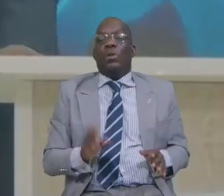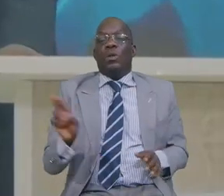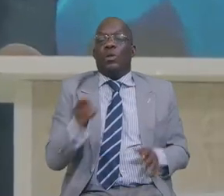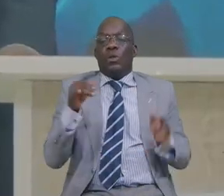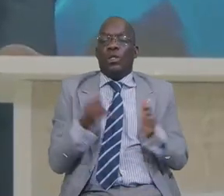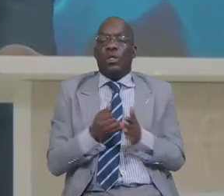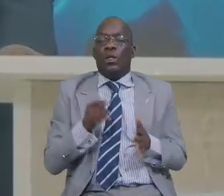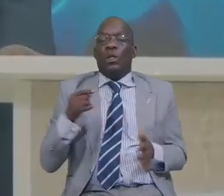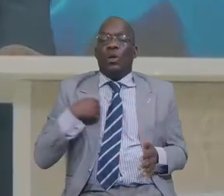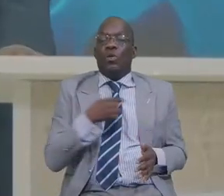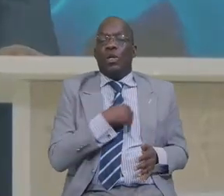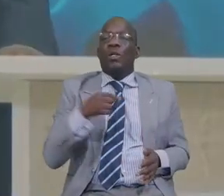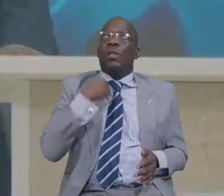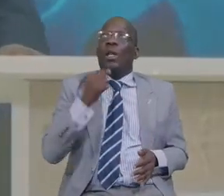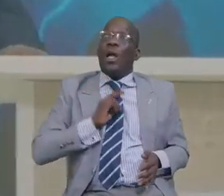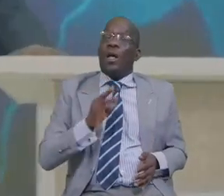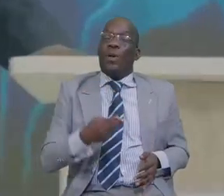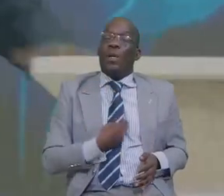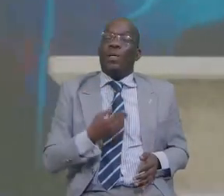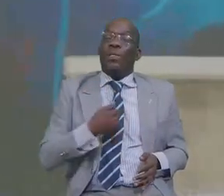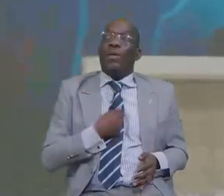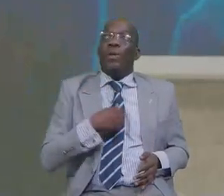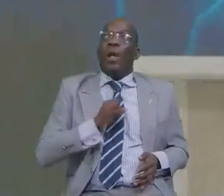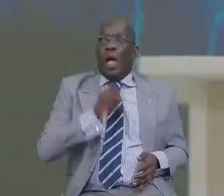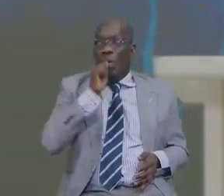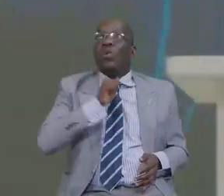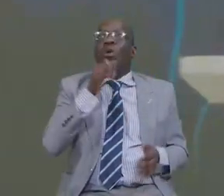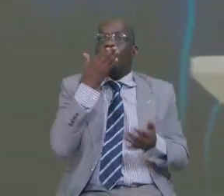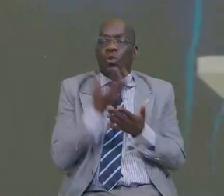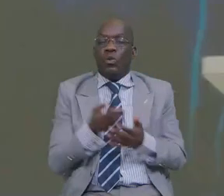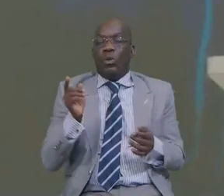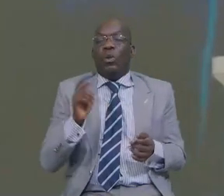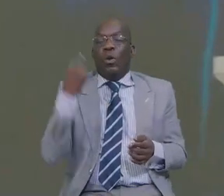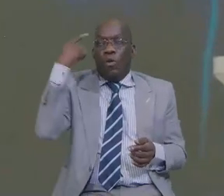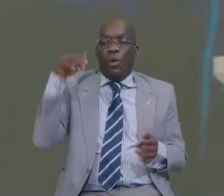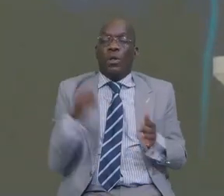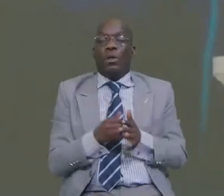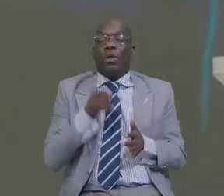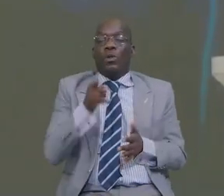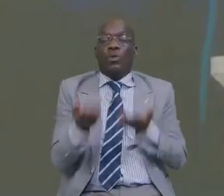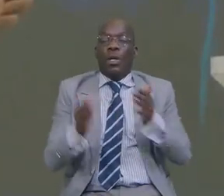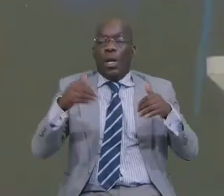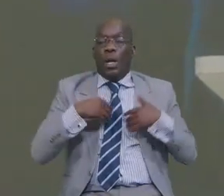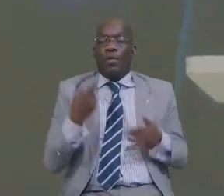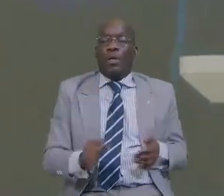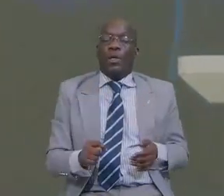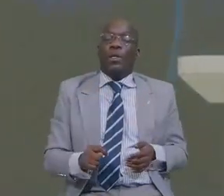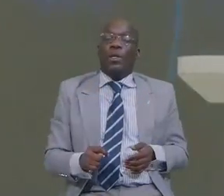disons, je ne suis pas fort en ça, nous pouvons avoir un cerveau pour